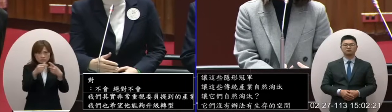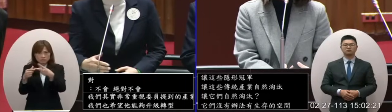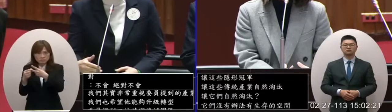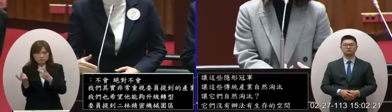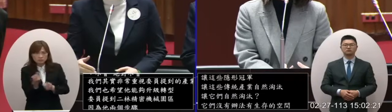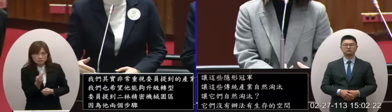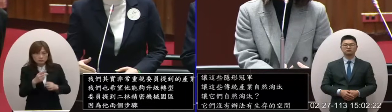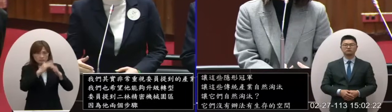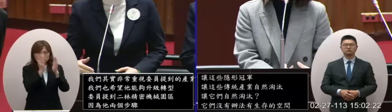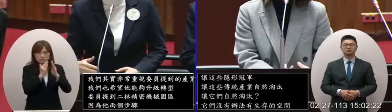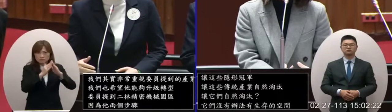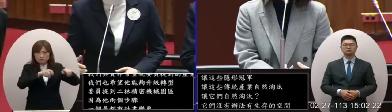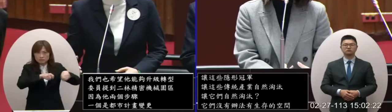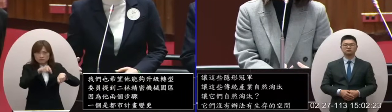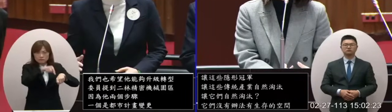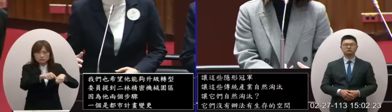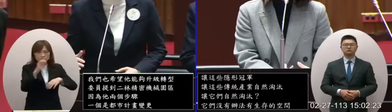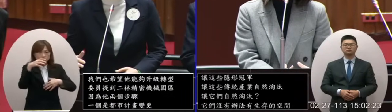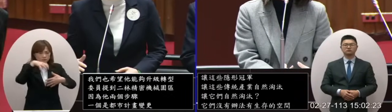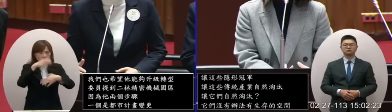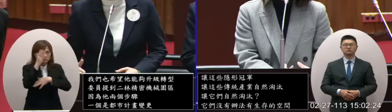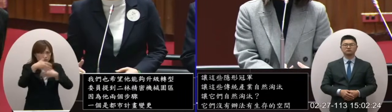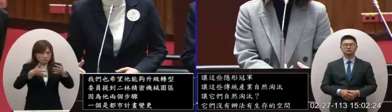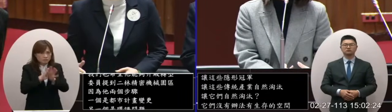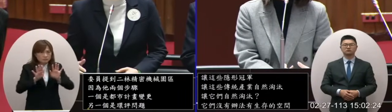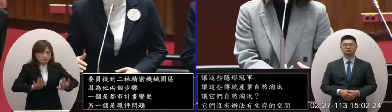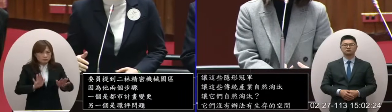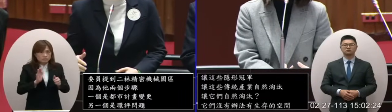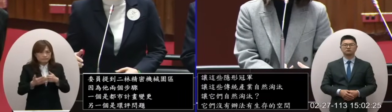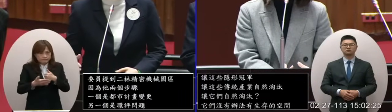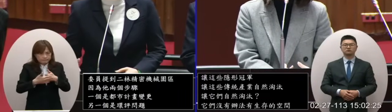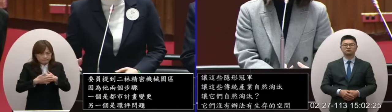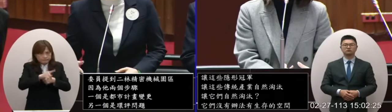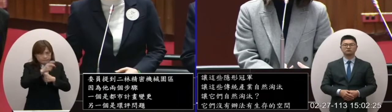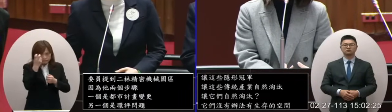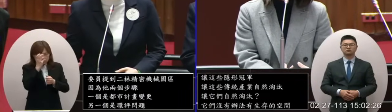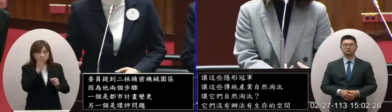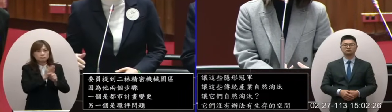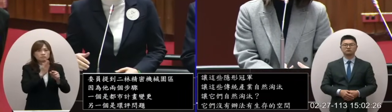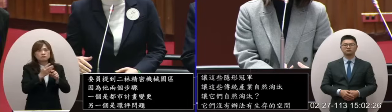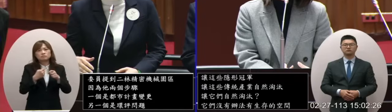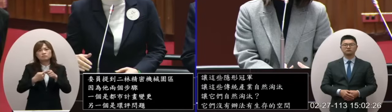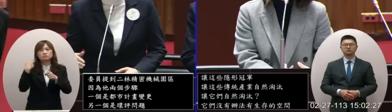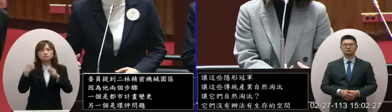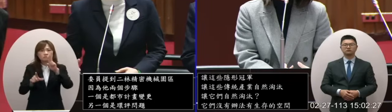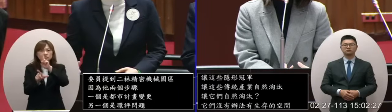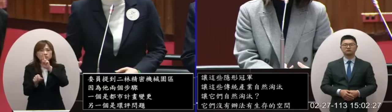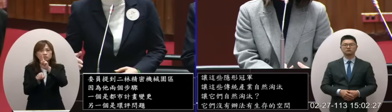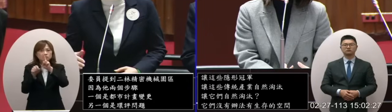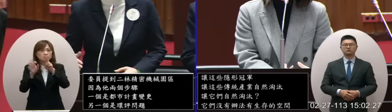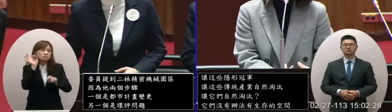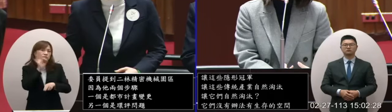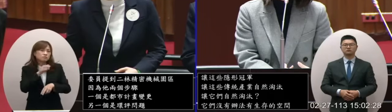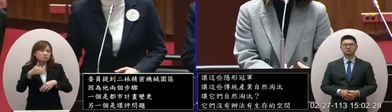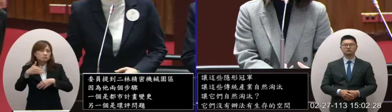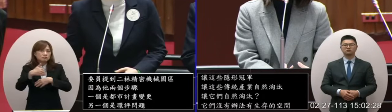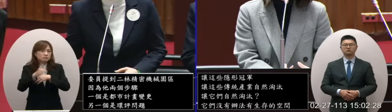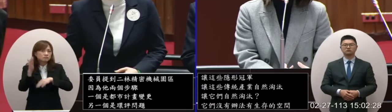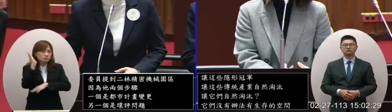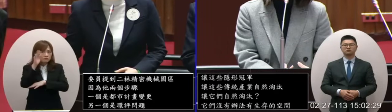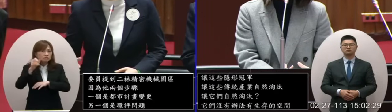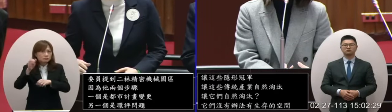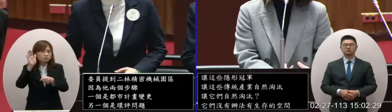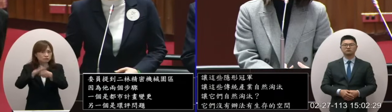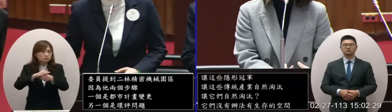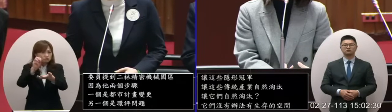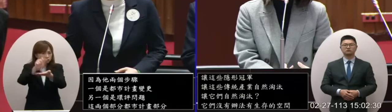市计划部分目前内政部在帮忙审查当中。那因为去年十二月的时候，这个彰化县政府有补一个资料进